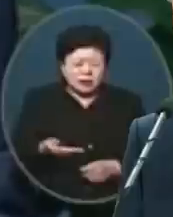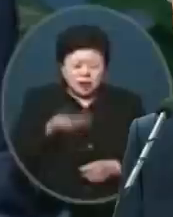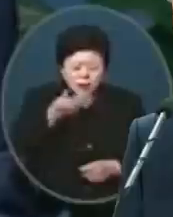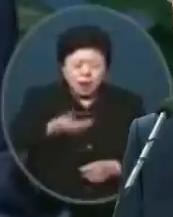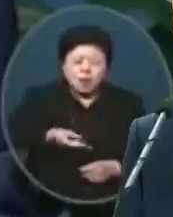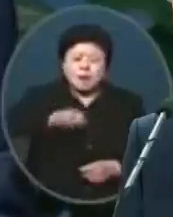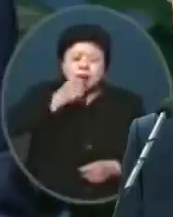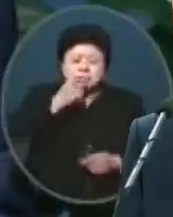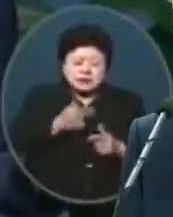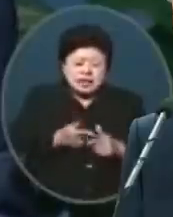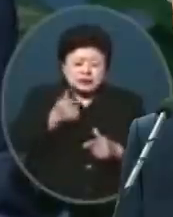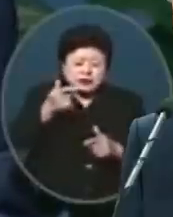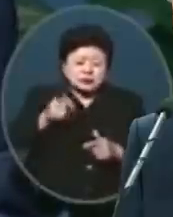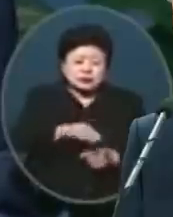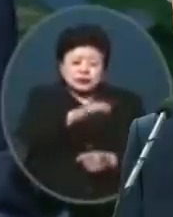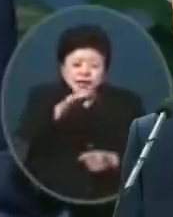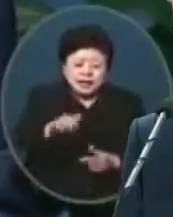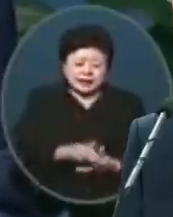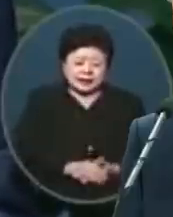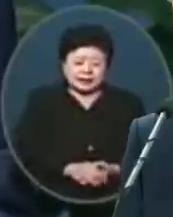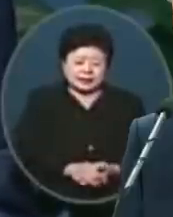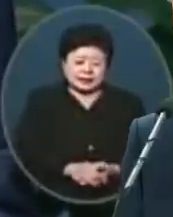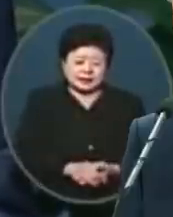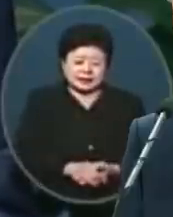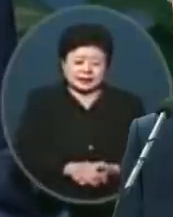먹는 이유는 예수님이 우리에게